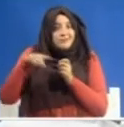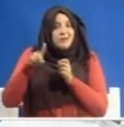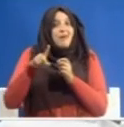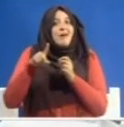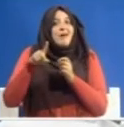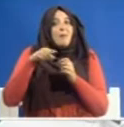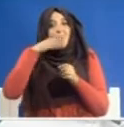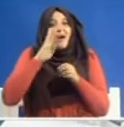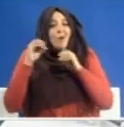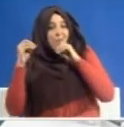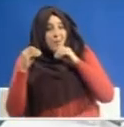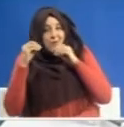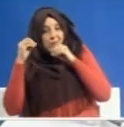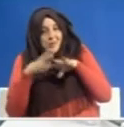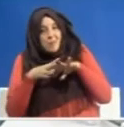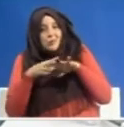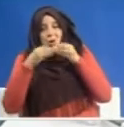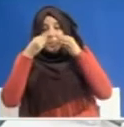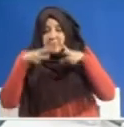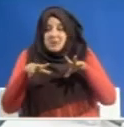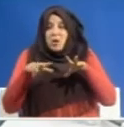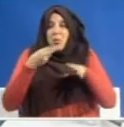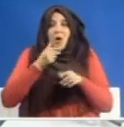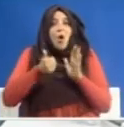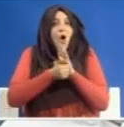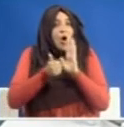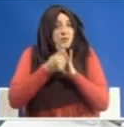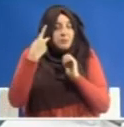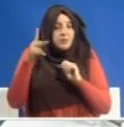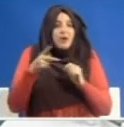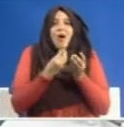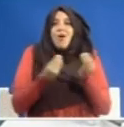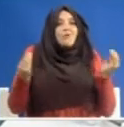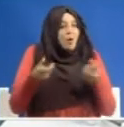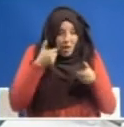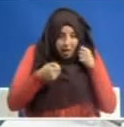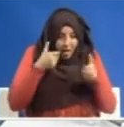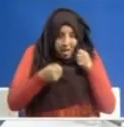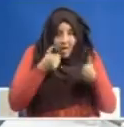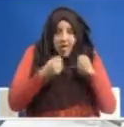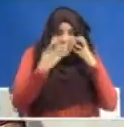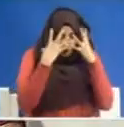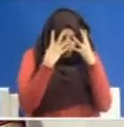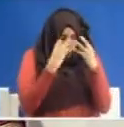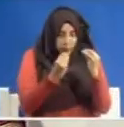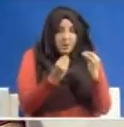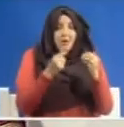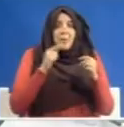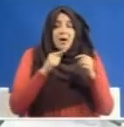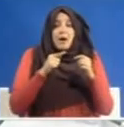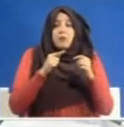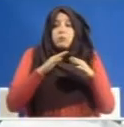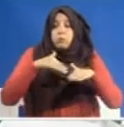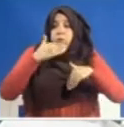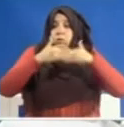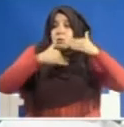هذه التكنولوجيات ليل نهار، وفي النهاية يكبر الهم،